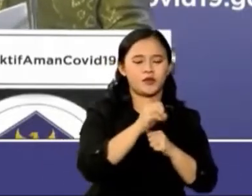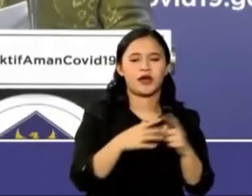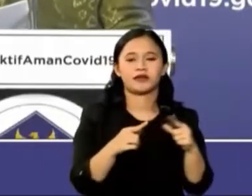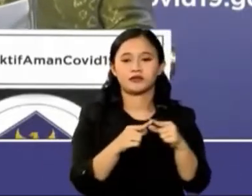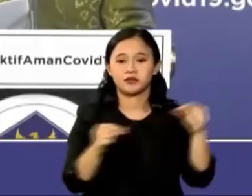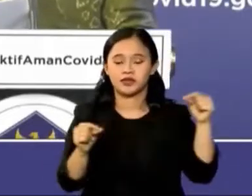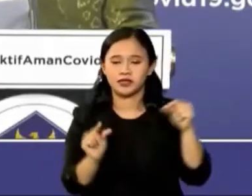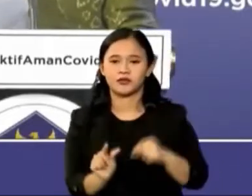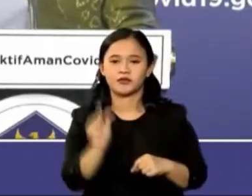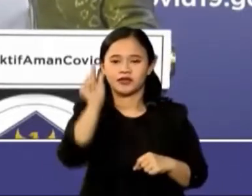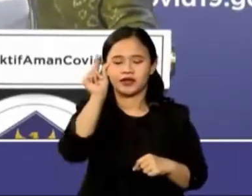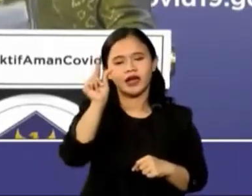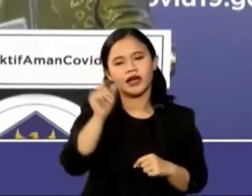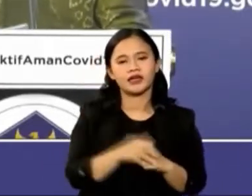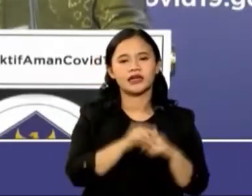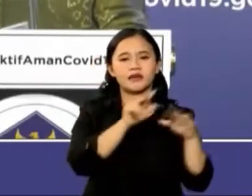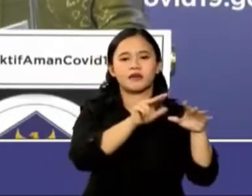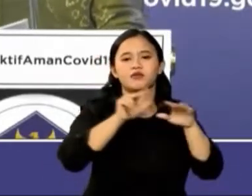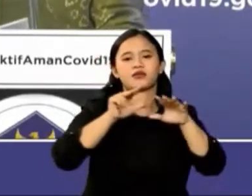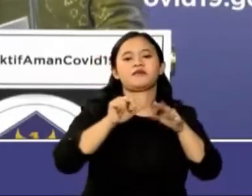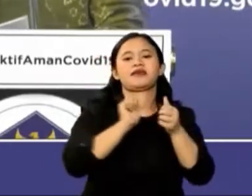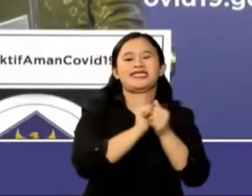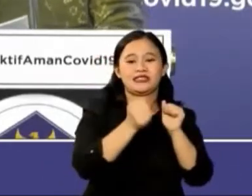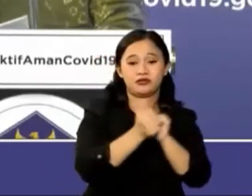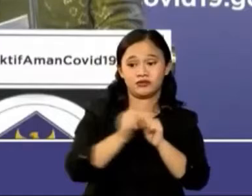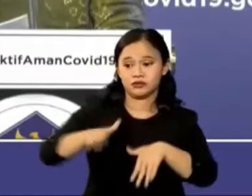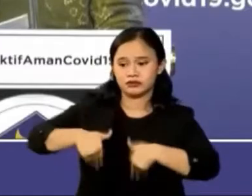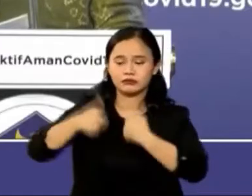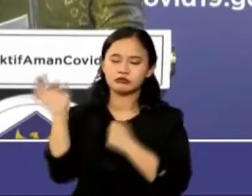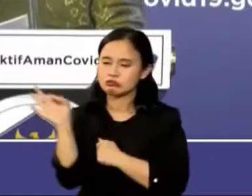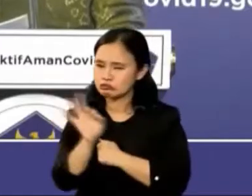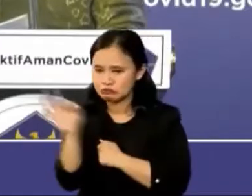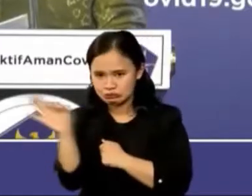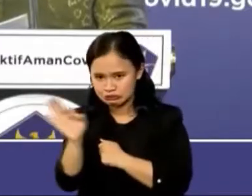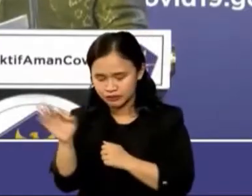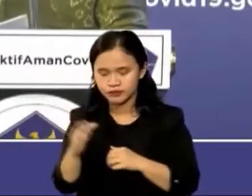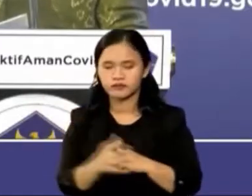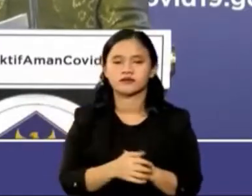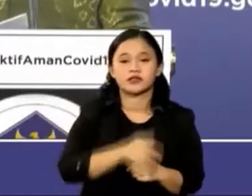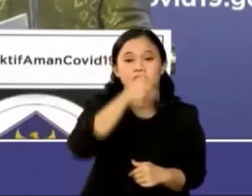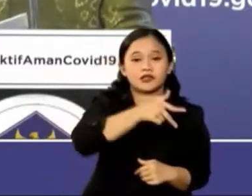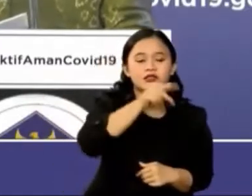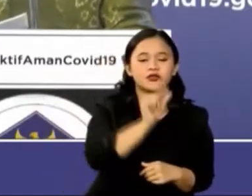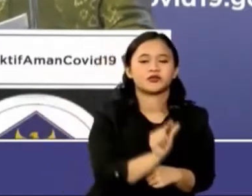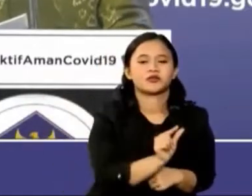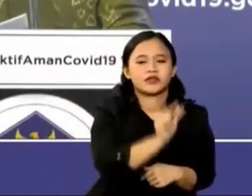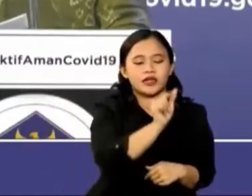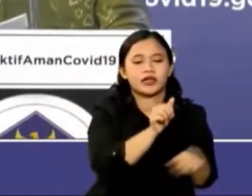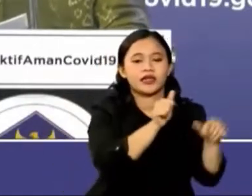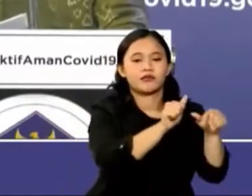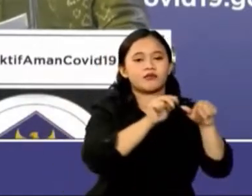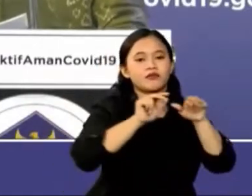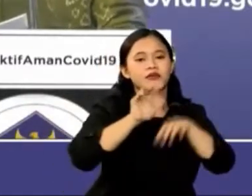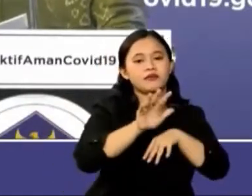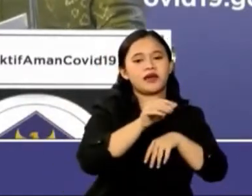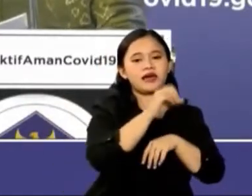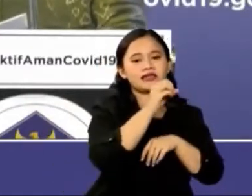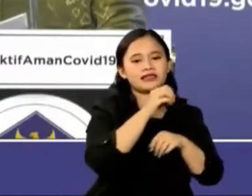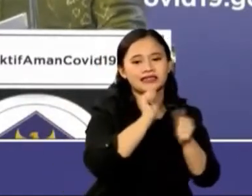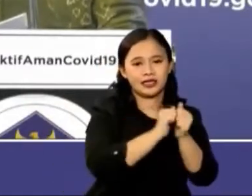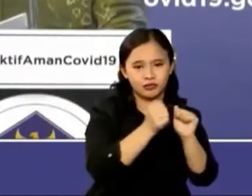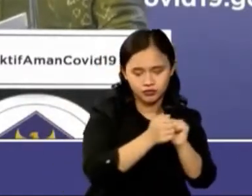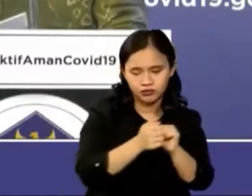88 kasus, belum ada laporan sembuh. Sulawesi Utara, 65 kasus, belum ada laporan